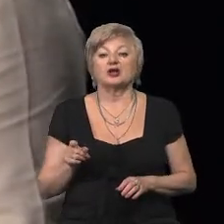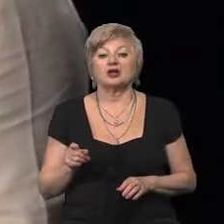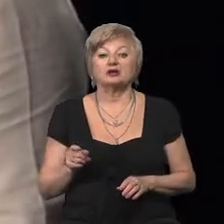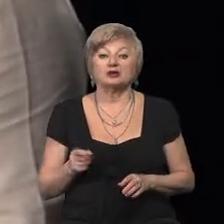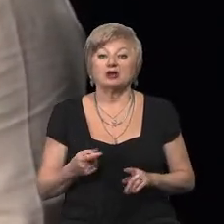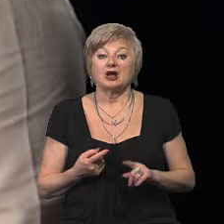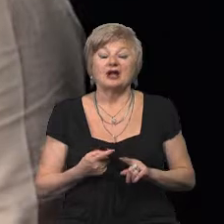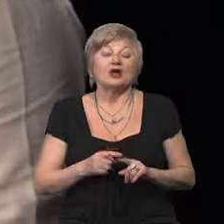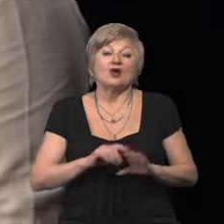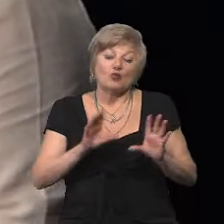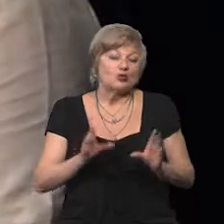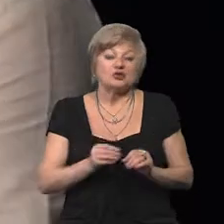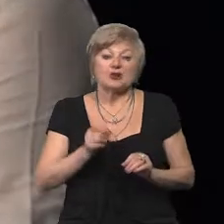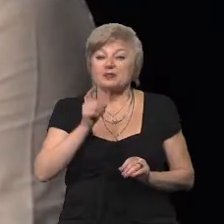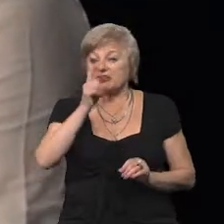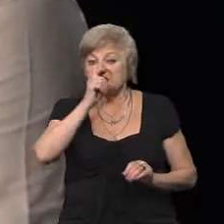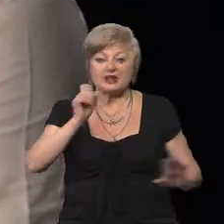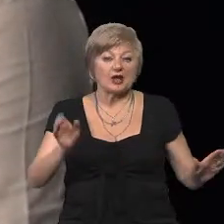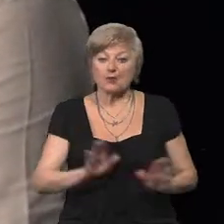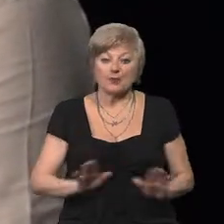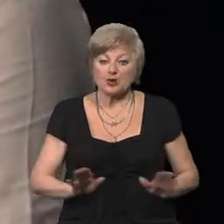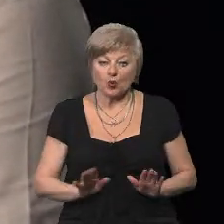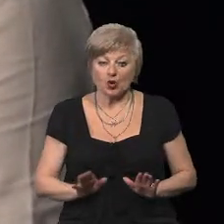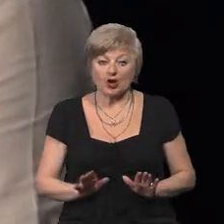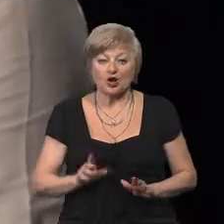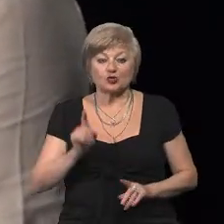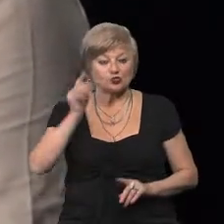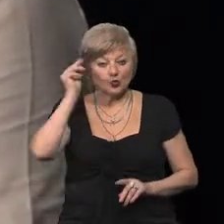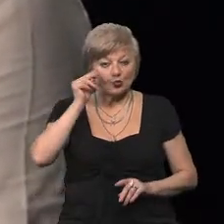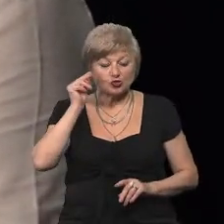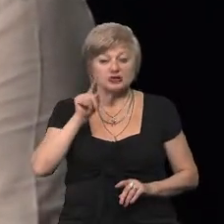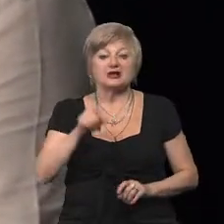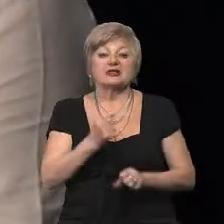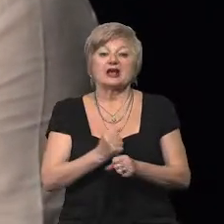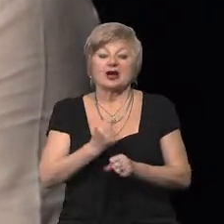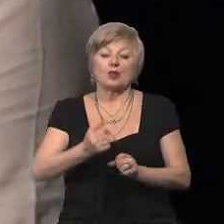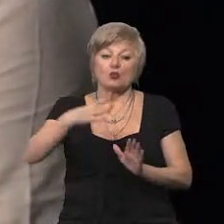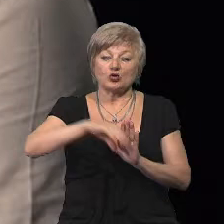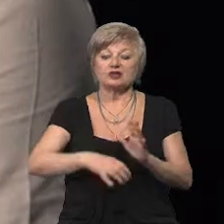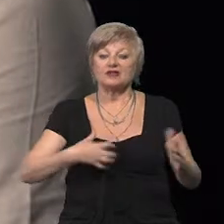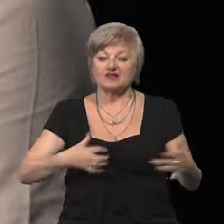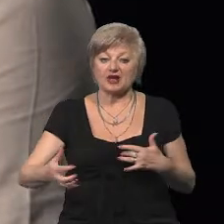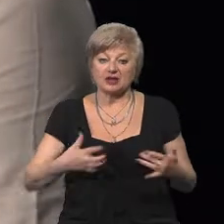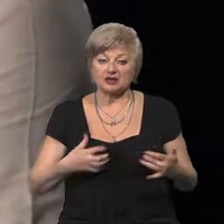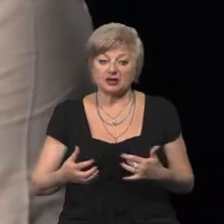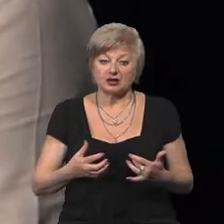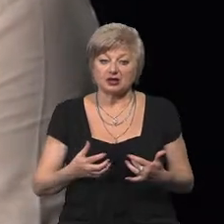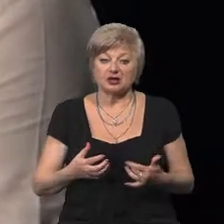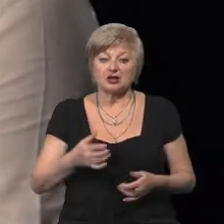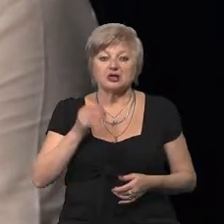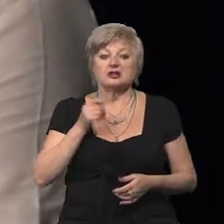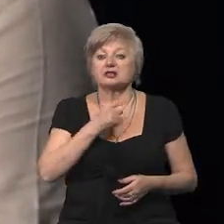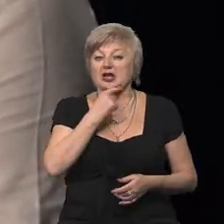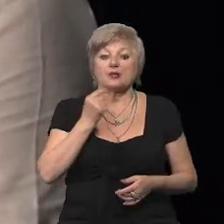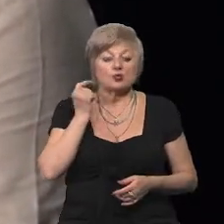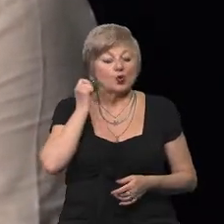это неплохо. То есть нет у меня негативной в этом смысле оценки. То есть они работают в театре, и за много-много лет